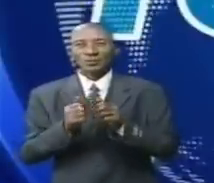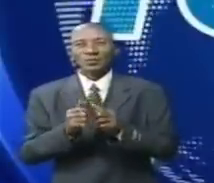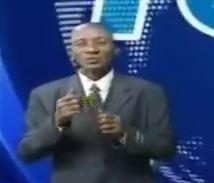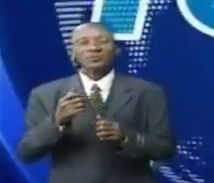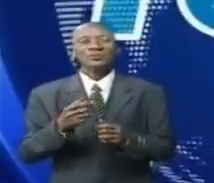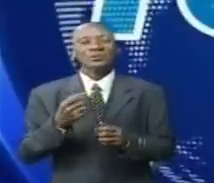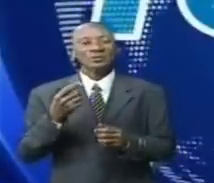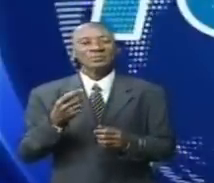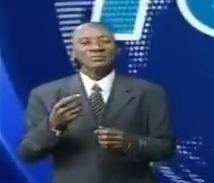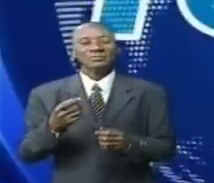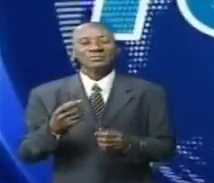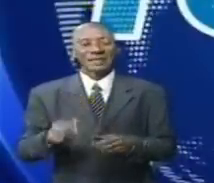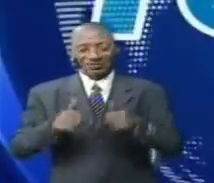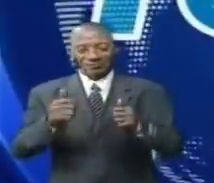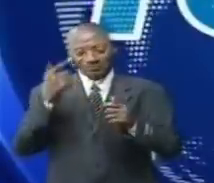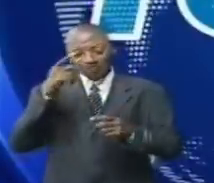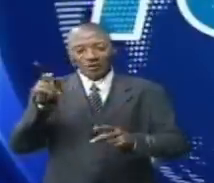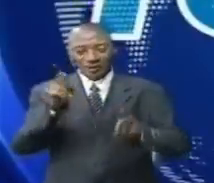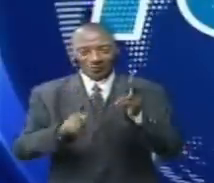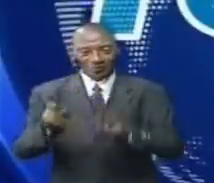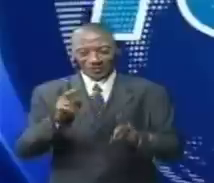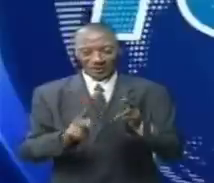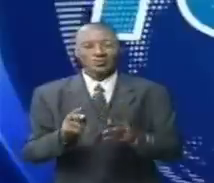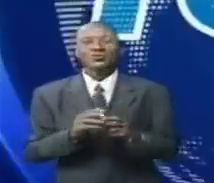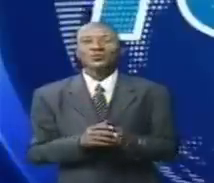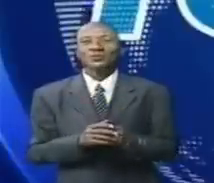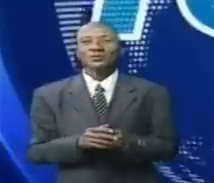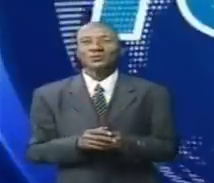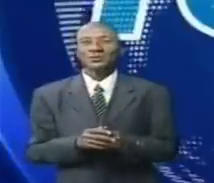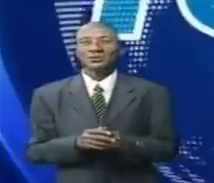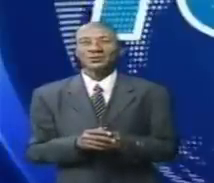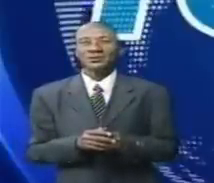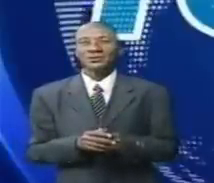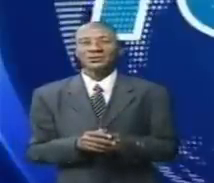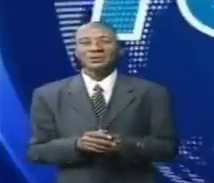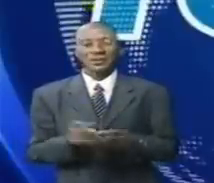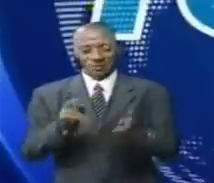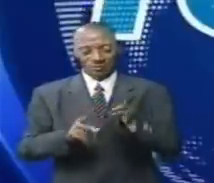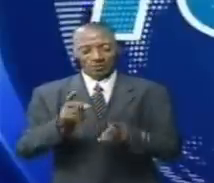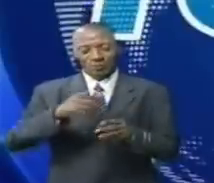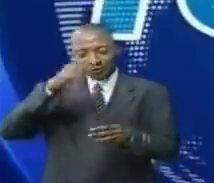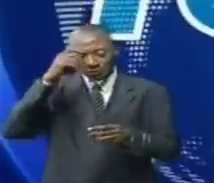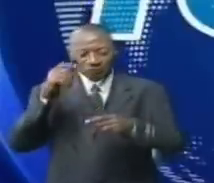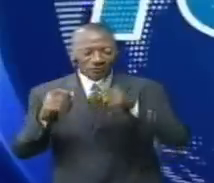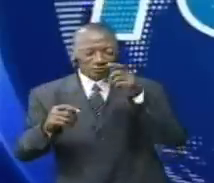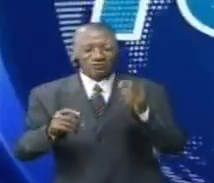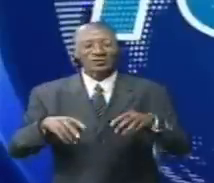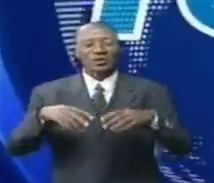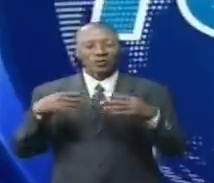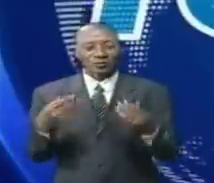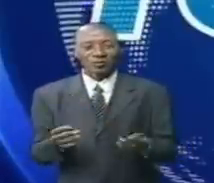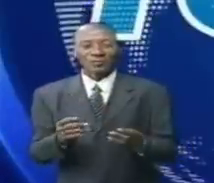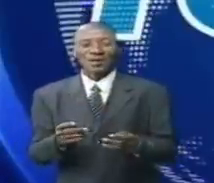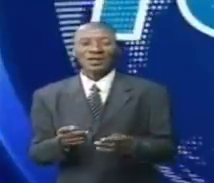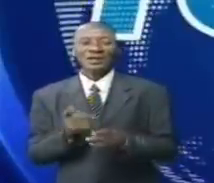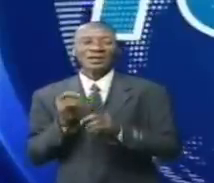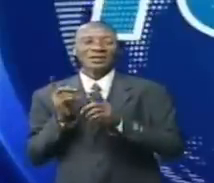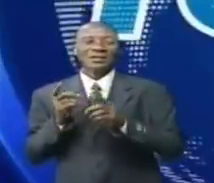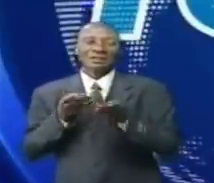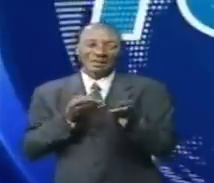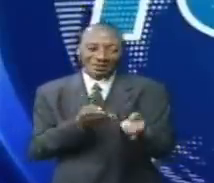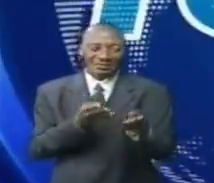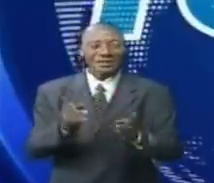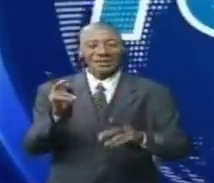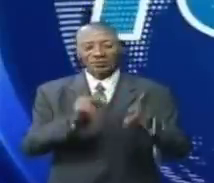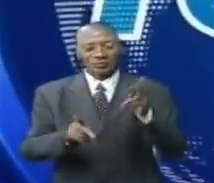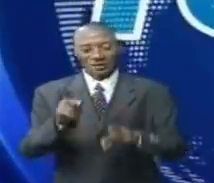de cette localité est un calvaire au quotidien. Comment venir en aide à l'avenir cette population exponentielle? Un récit de